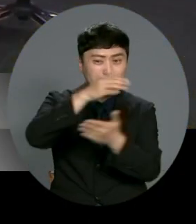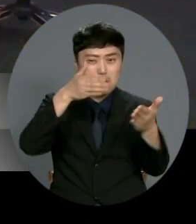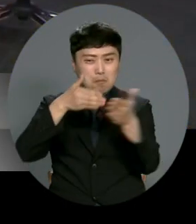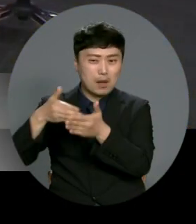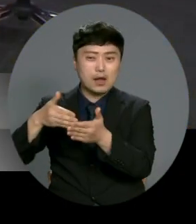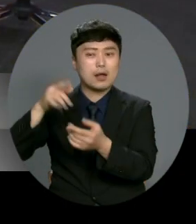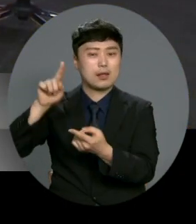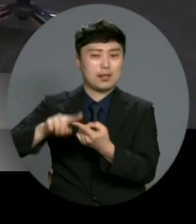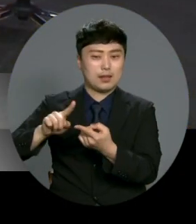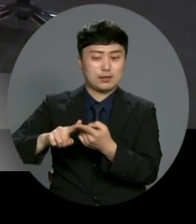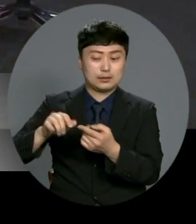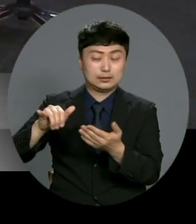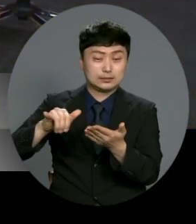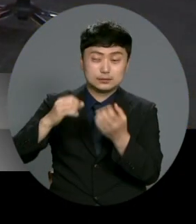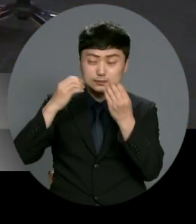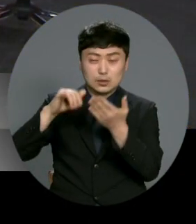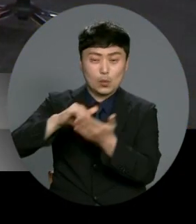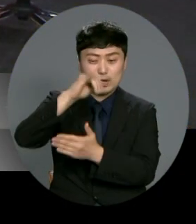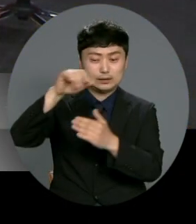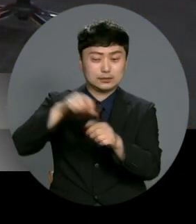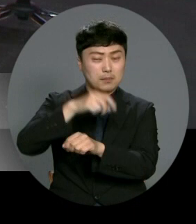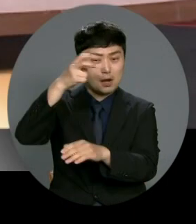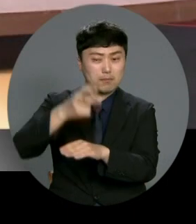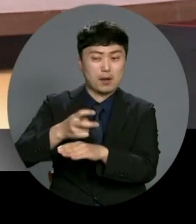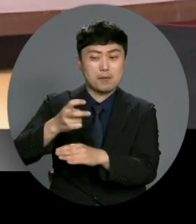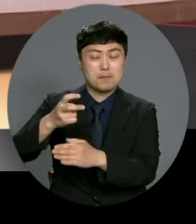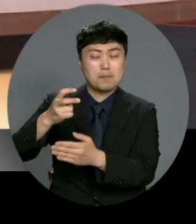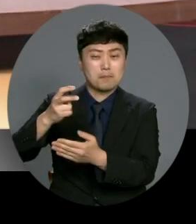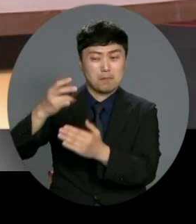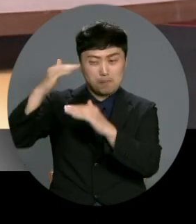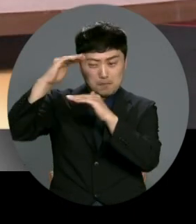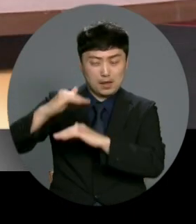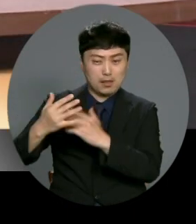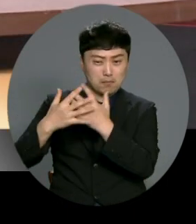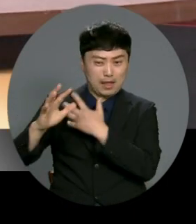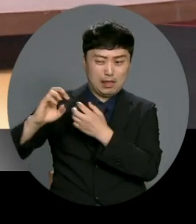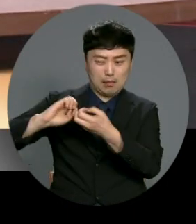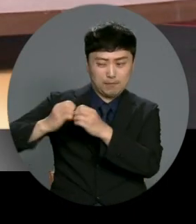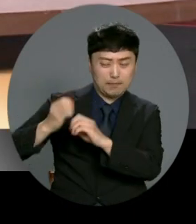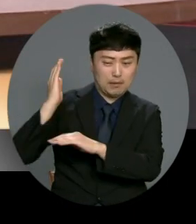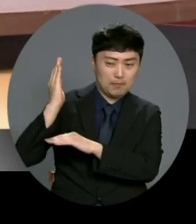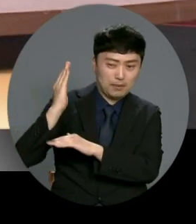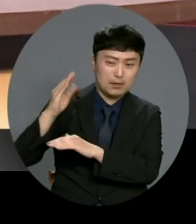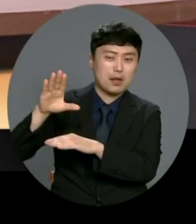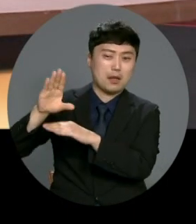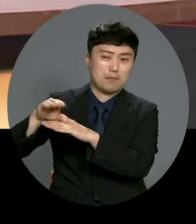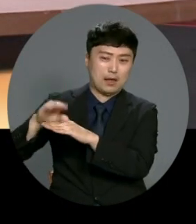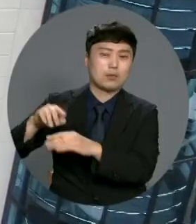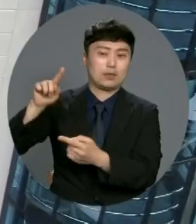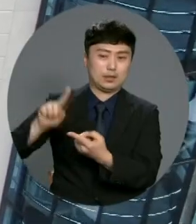편에서 신공항특별법의 내용을 왜곡하고 사실이 아닌 내용을 방송했다는 겁니다.